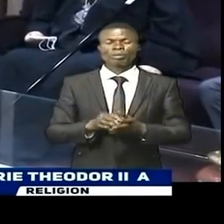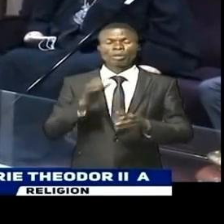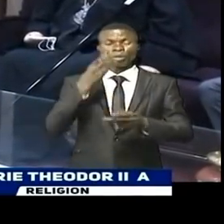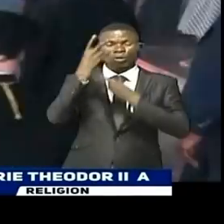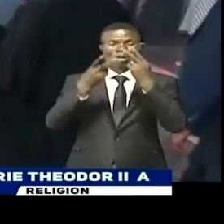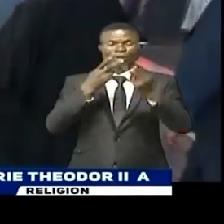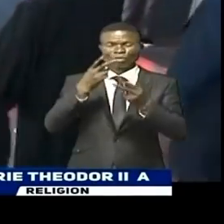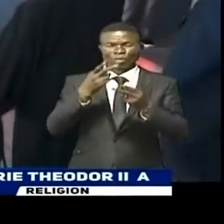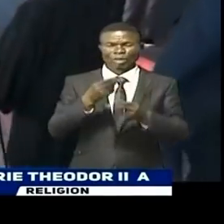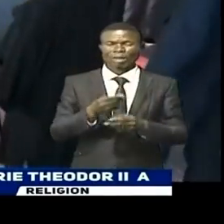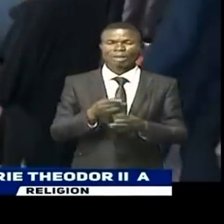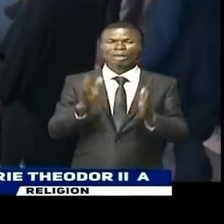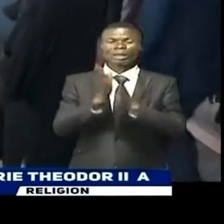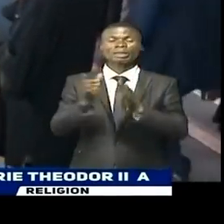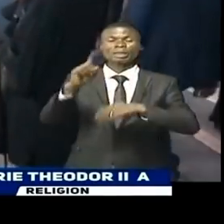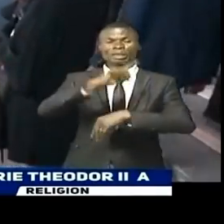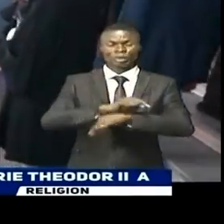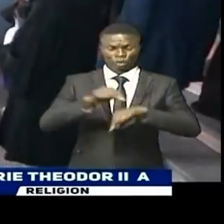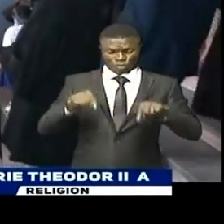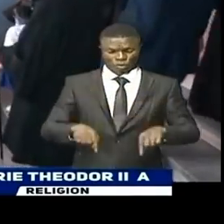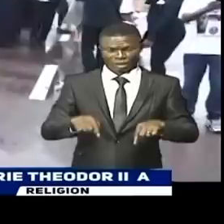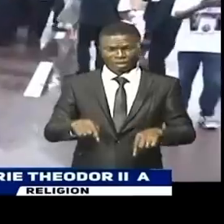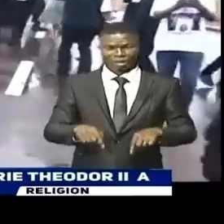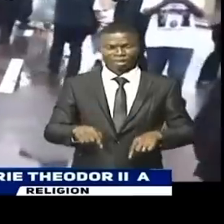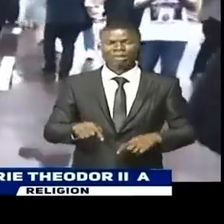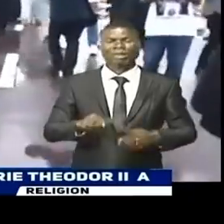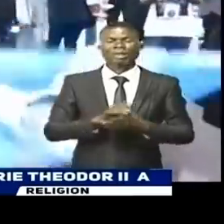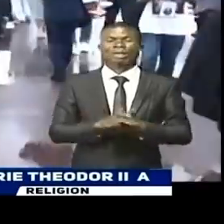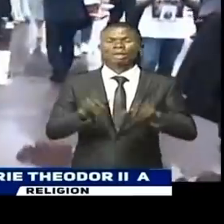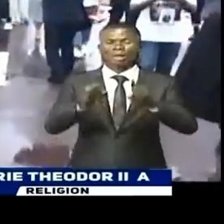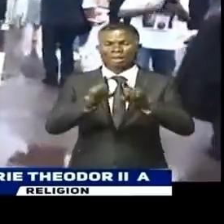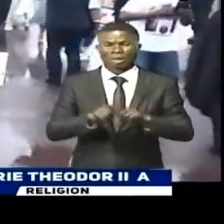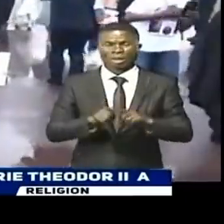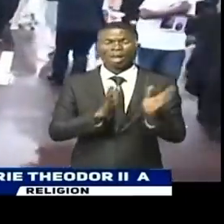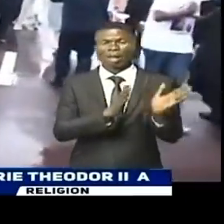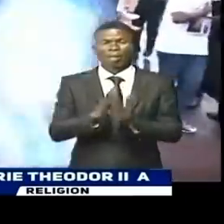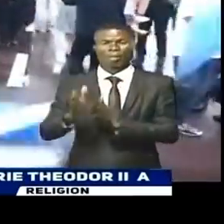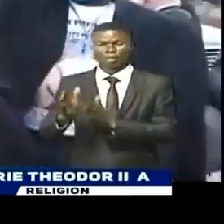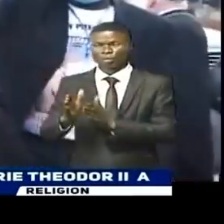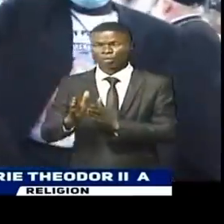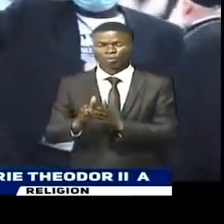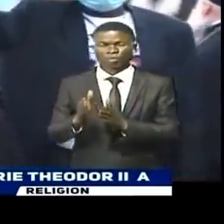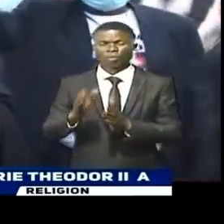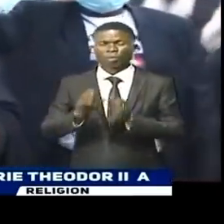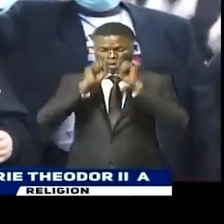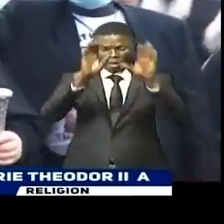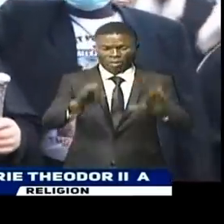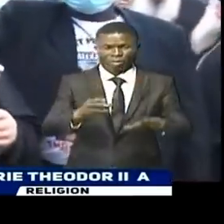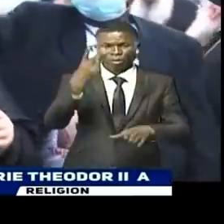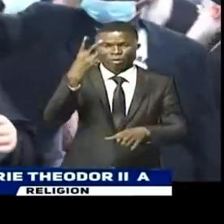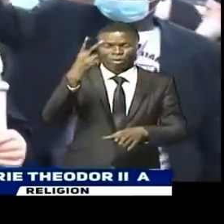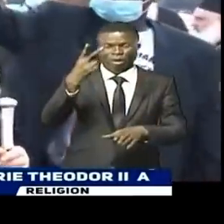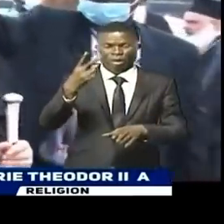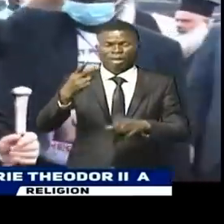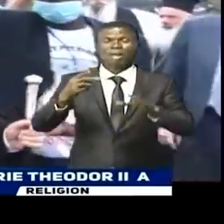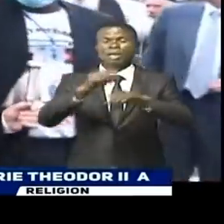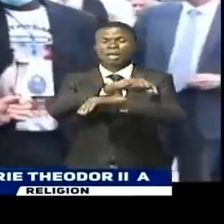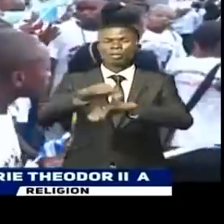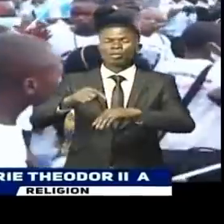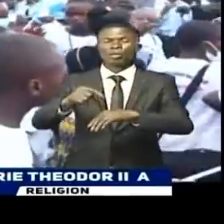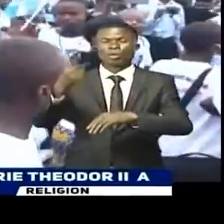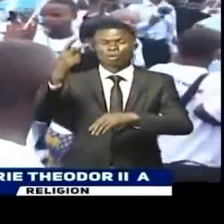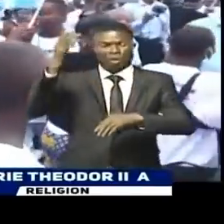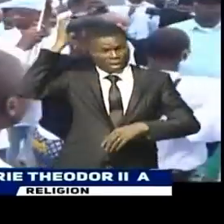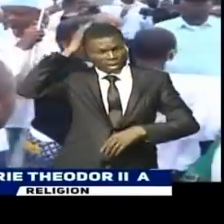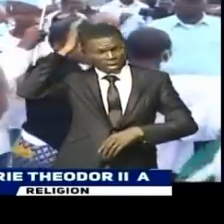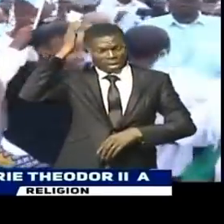qui durera près de 10 jours en république démocratique du congo et qui prévoit l'intronisation des deux métropolitains temps des évêques ces luttes de